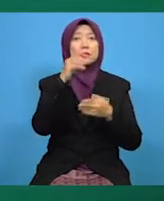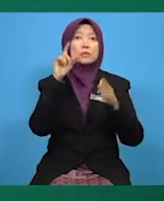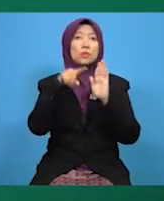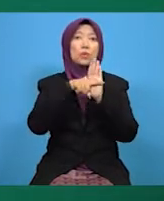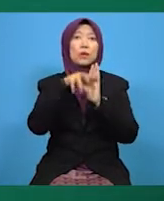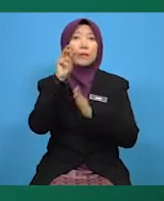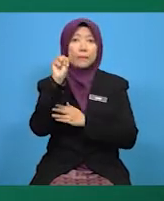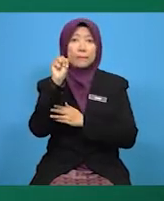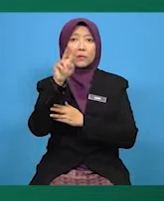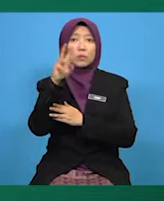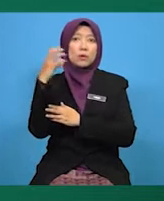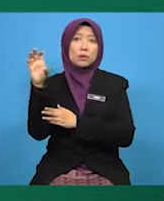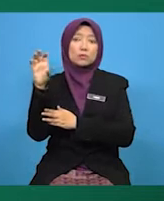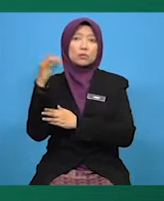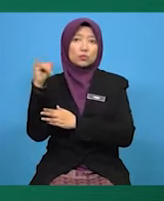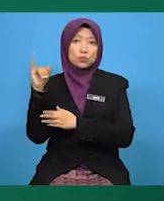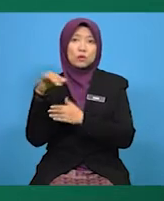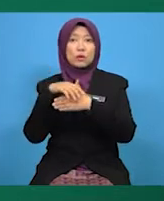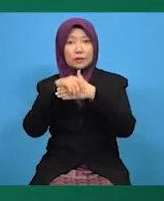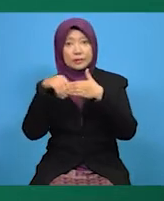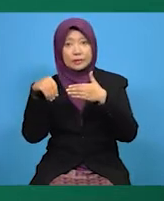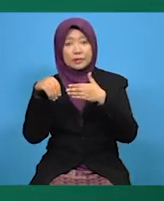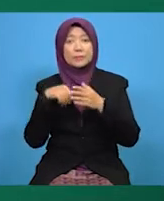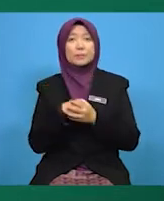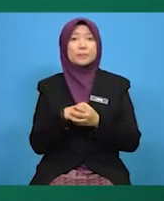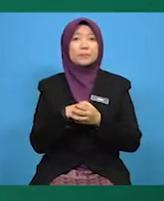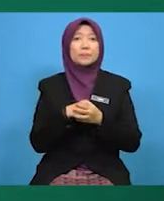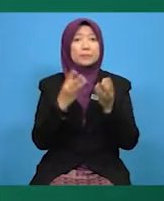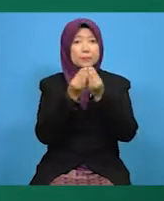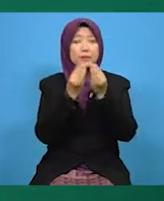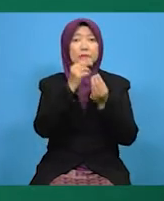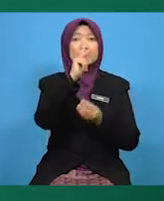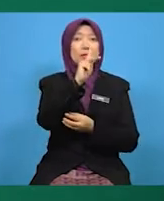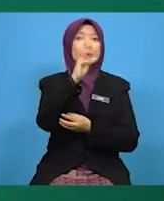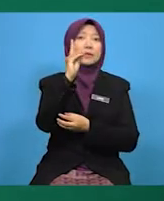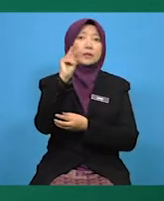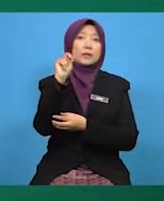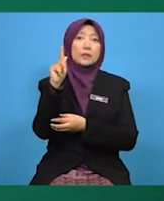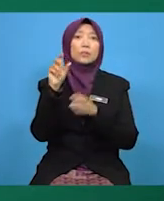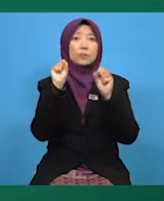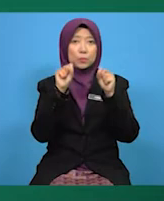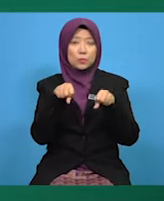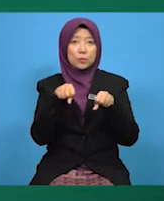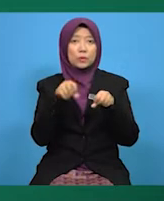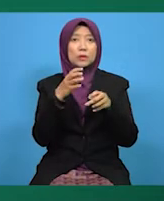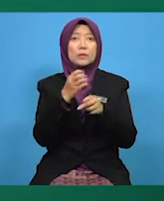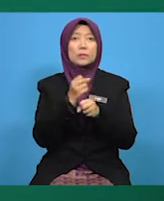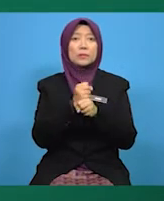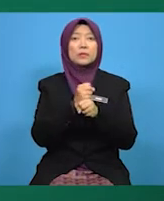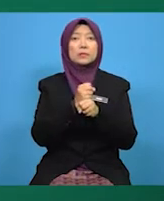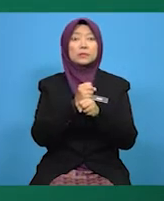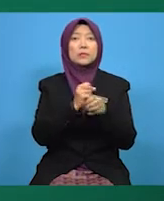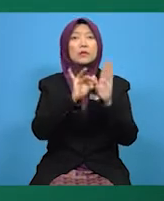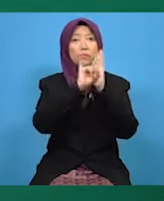X tolak M ialah 200 juta ringgit, maka nilai KDNK boleh diperoleh dengan